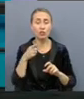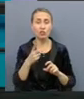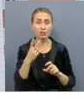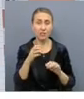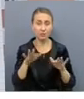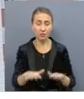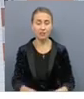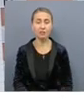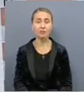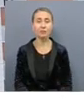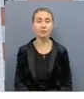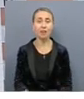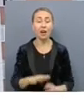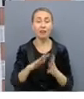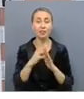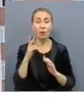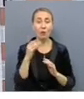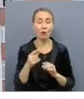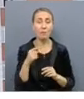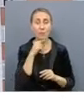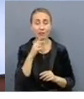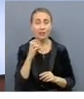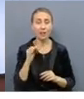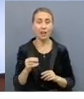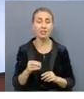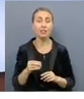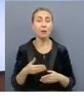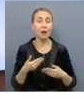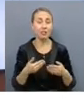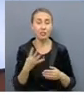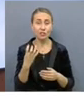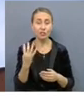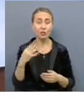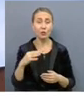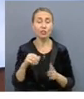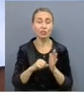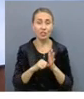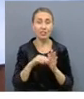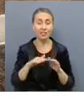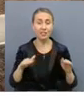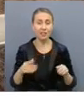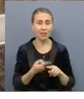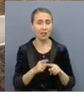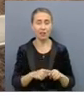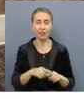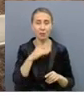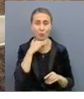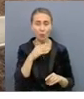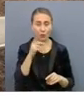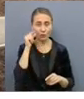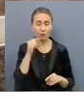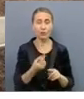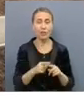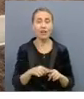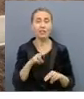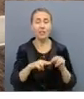мест. В селе Коянды в первый класс в этом году пошли 446 детей. Цифра для поселка большая. Строительство новой